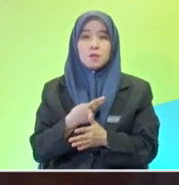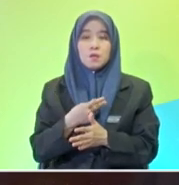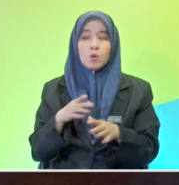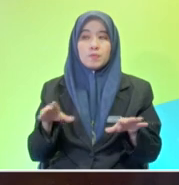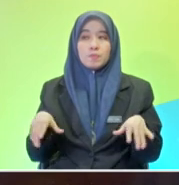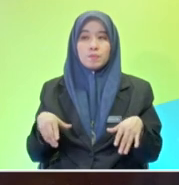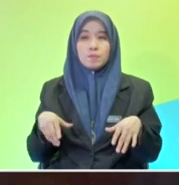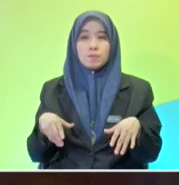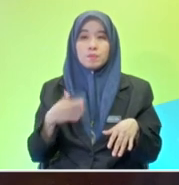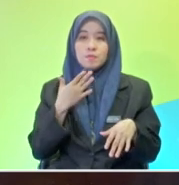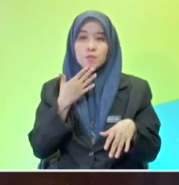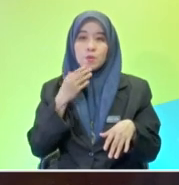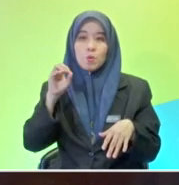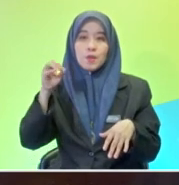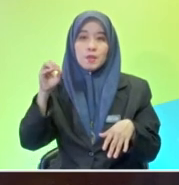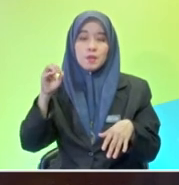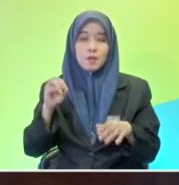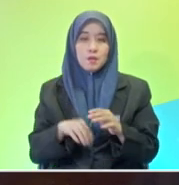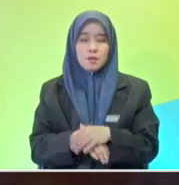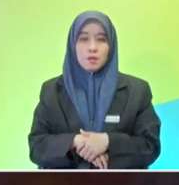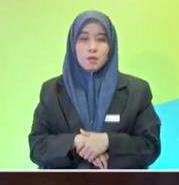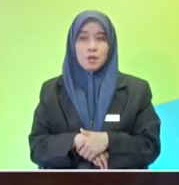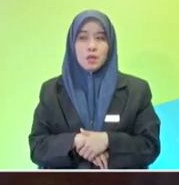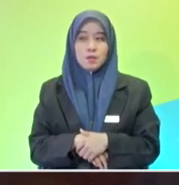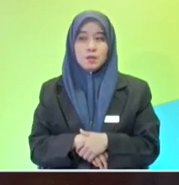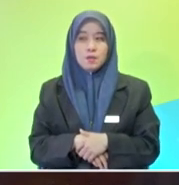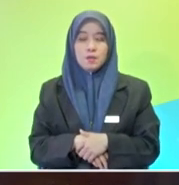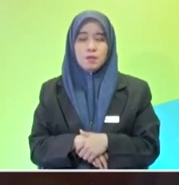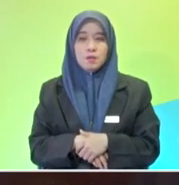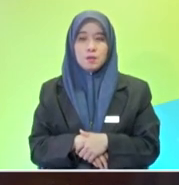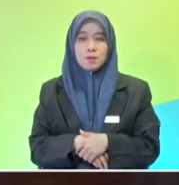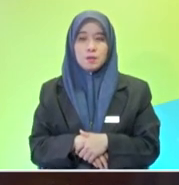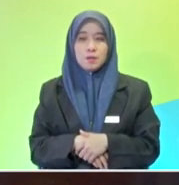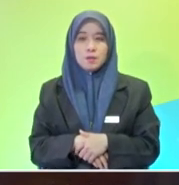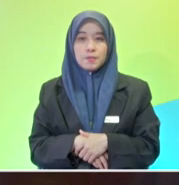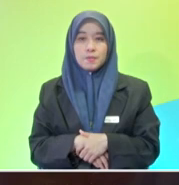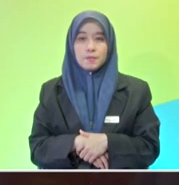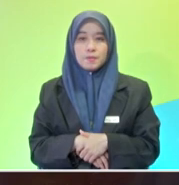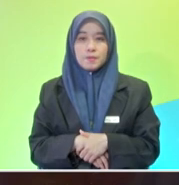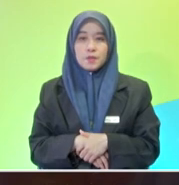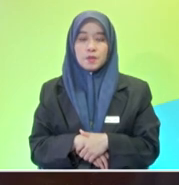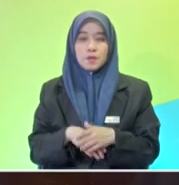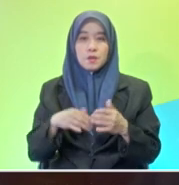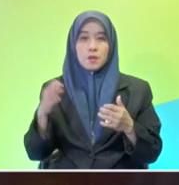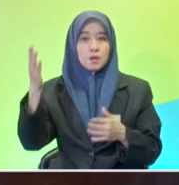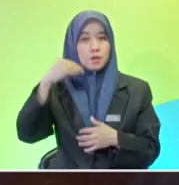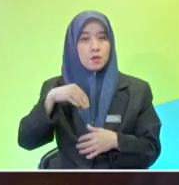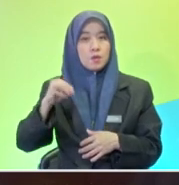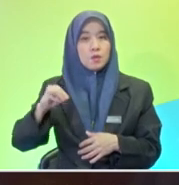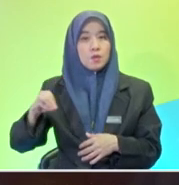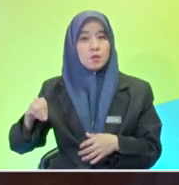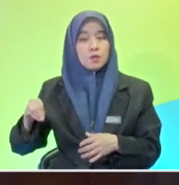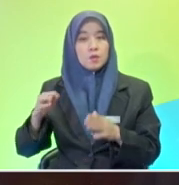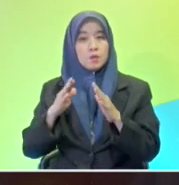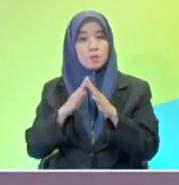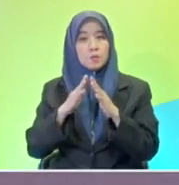belum apa Oke warna jingle saya ambil War hijau Jom kat rumahumah